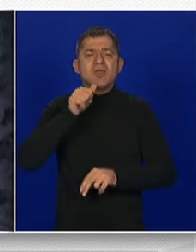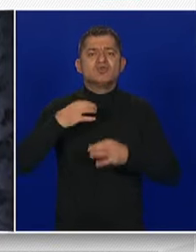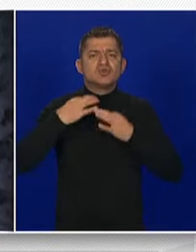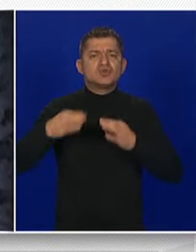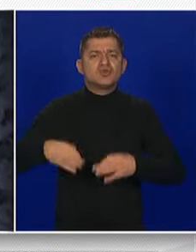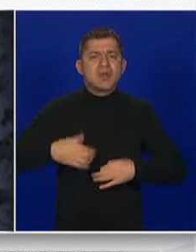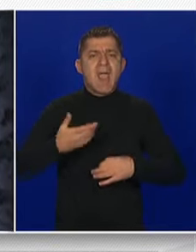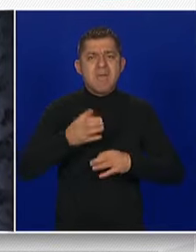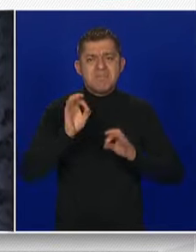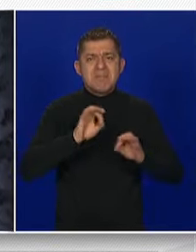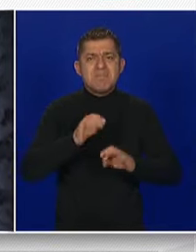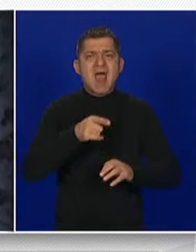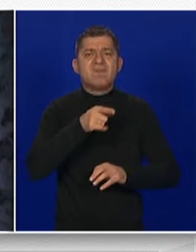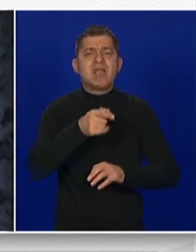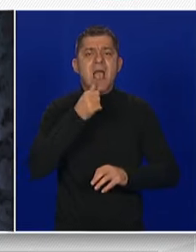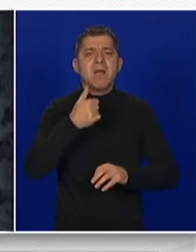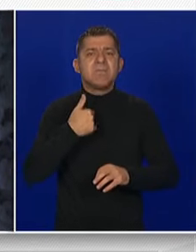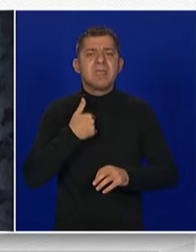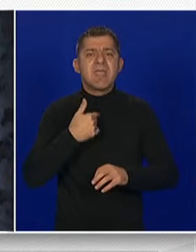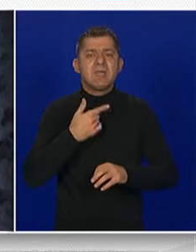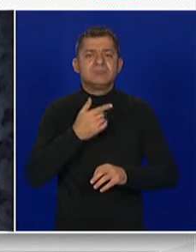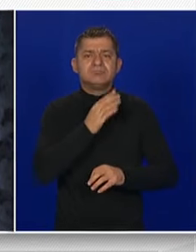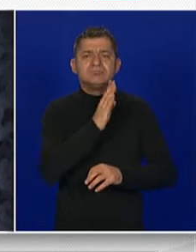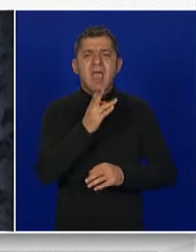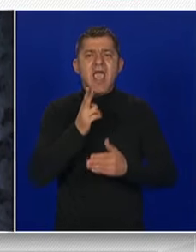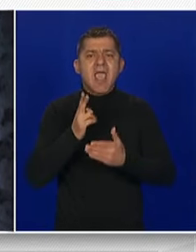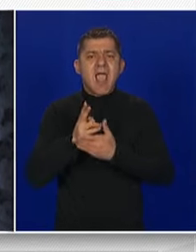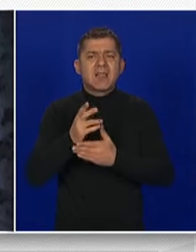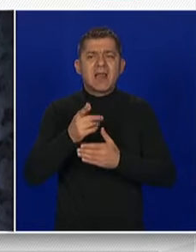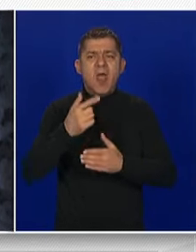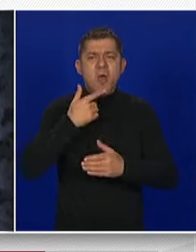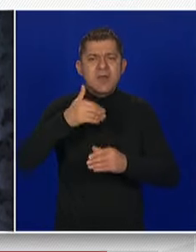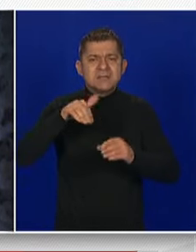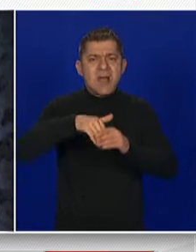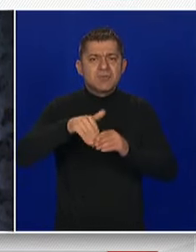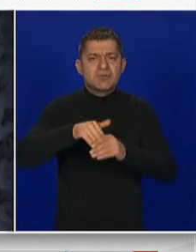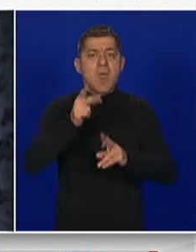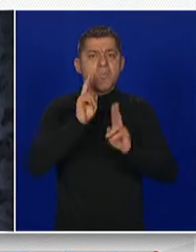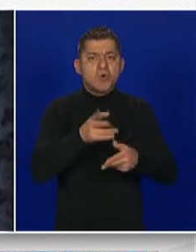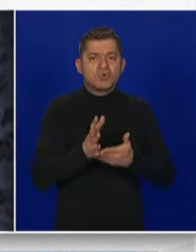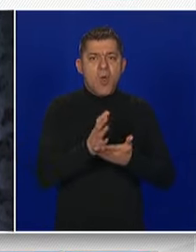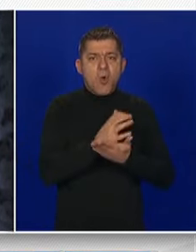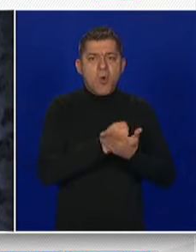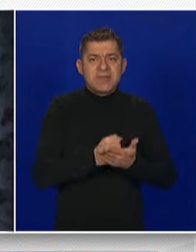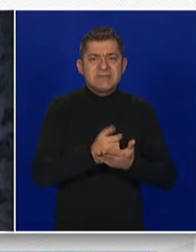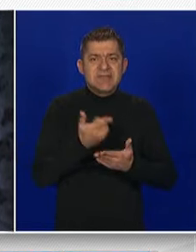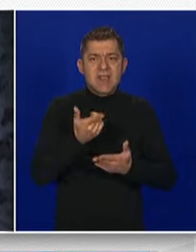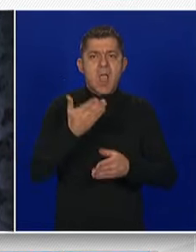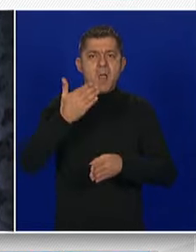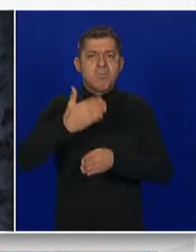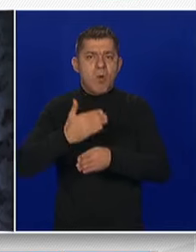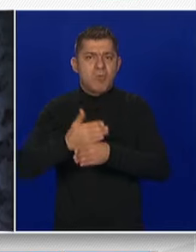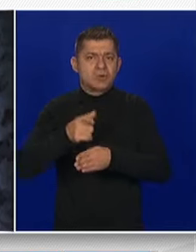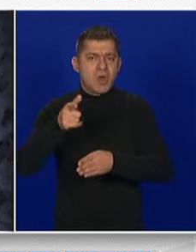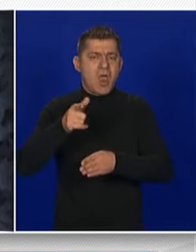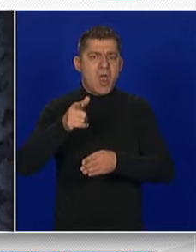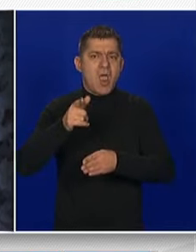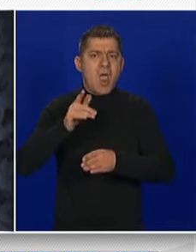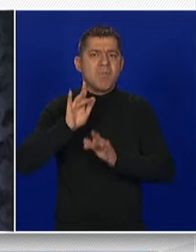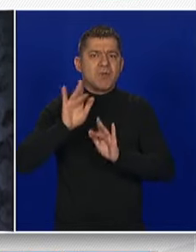pripravnika, prema tome svog onog kadra koji je moguće upotrijebiti u datom trenutku u kontekstu obrane od